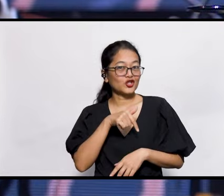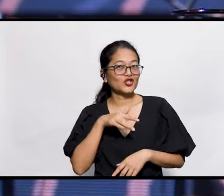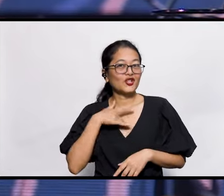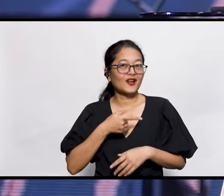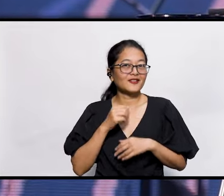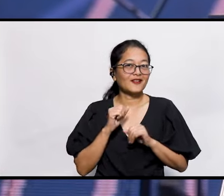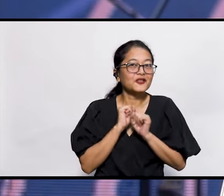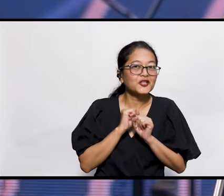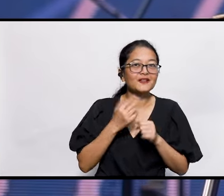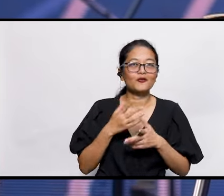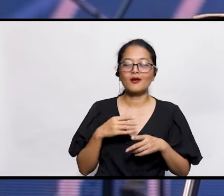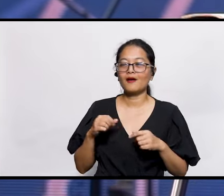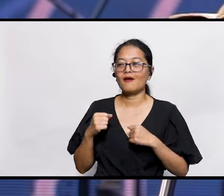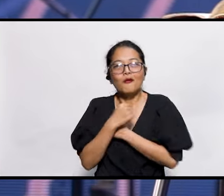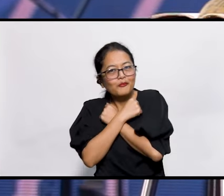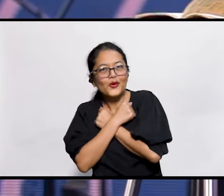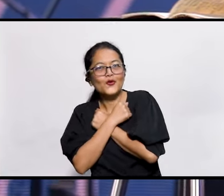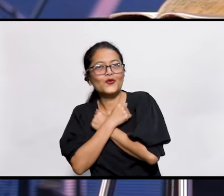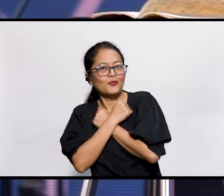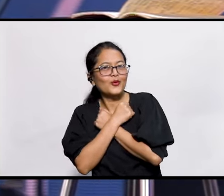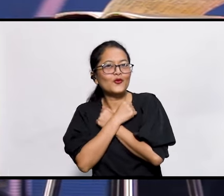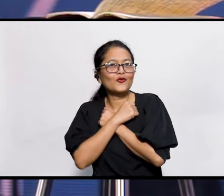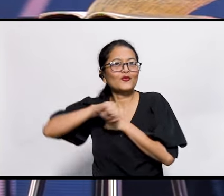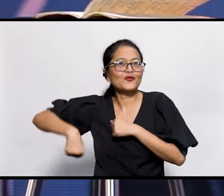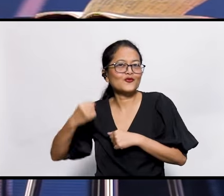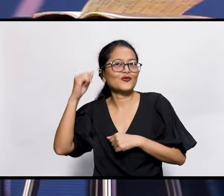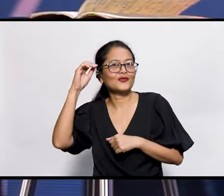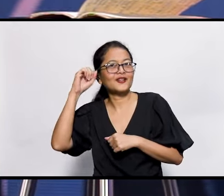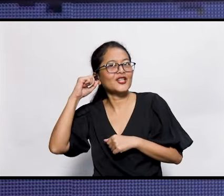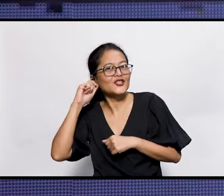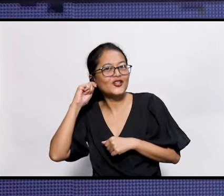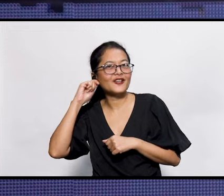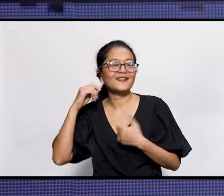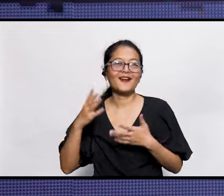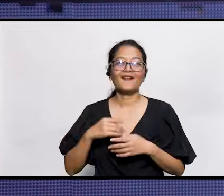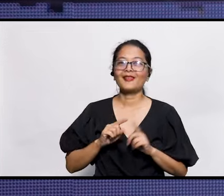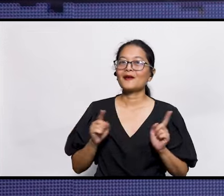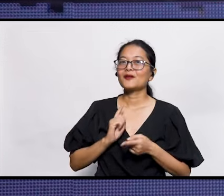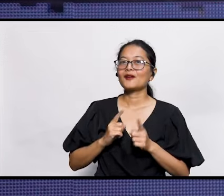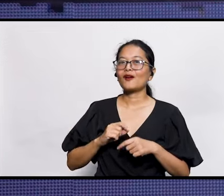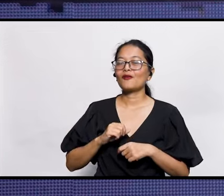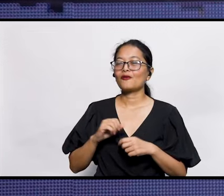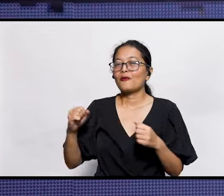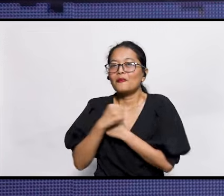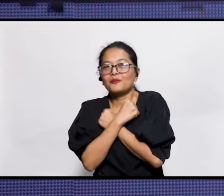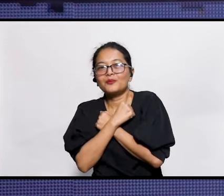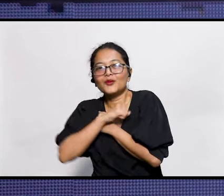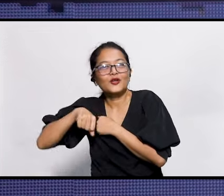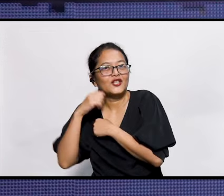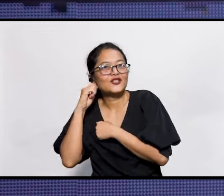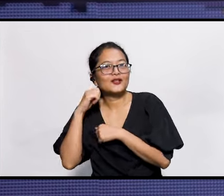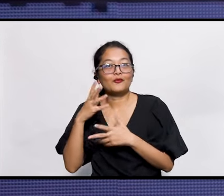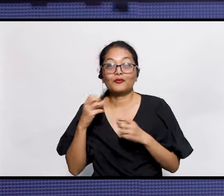Yenyen ya benar juga tapi makhluk istri saya tidak tidak artinya otomatis badan saya bisa